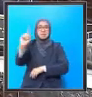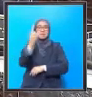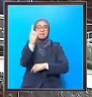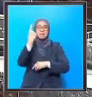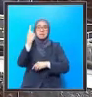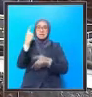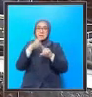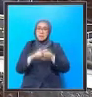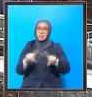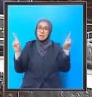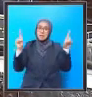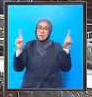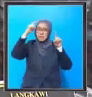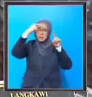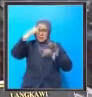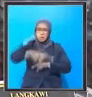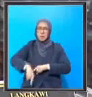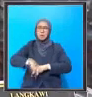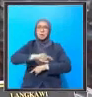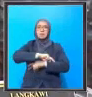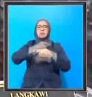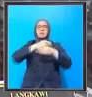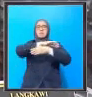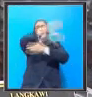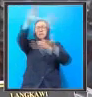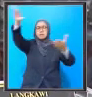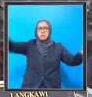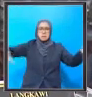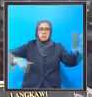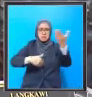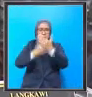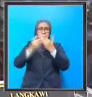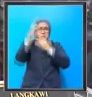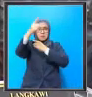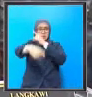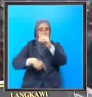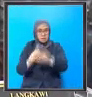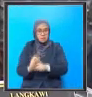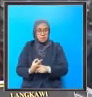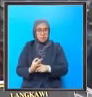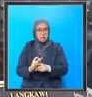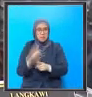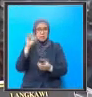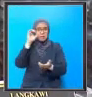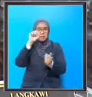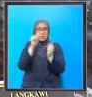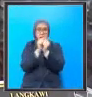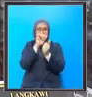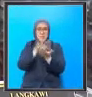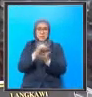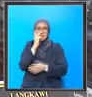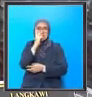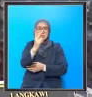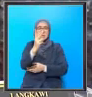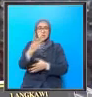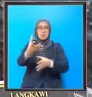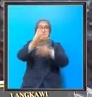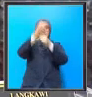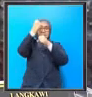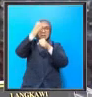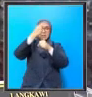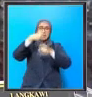tetapi juga kepada seluruh dunia dengan karena itu kita dapati mereka mencapai kemajuan